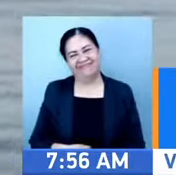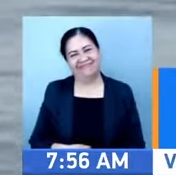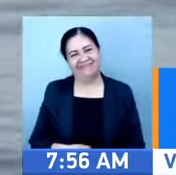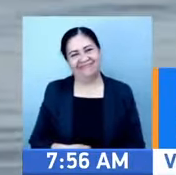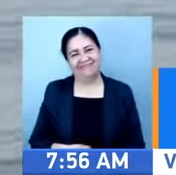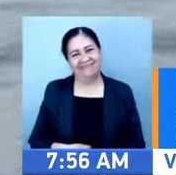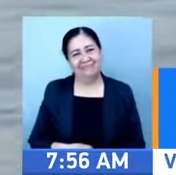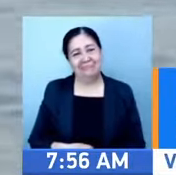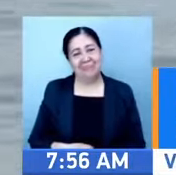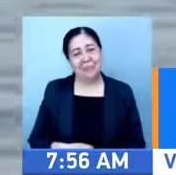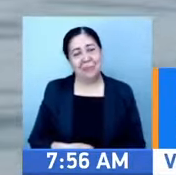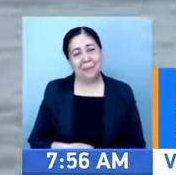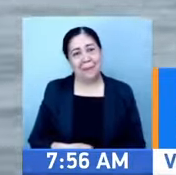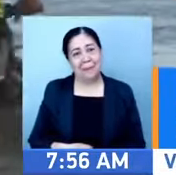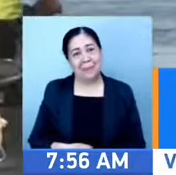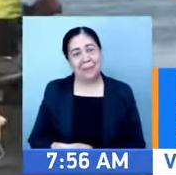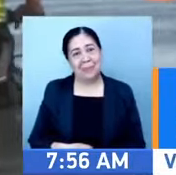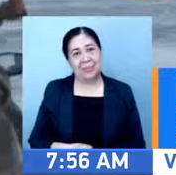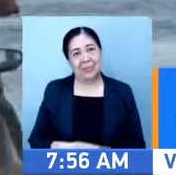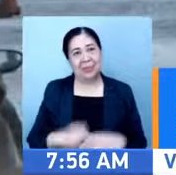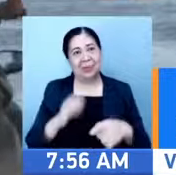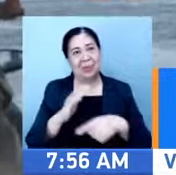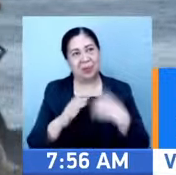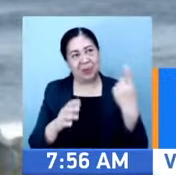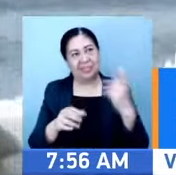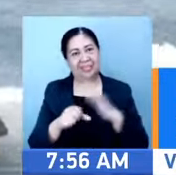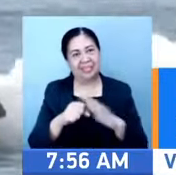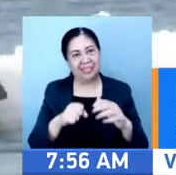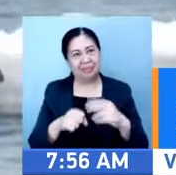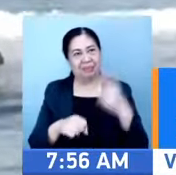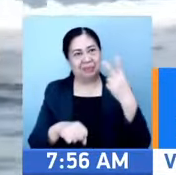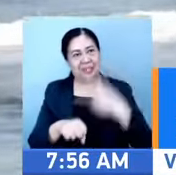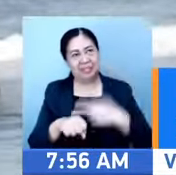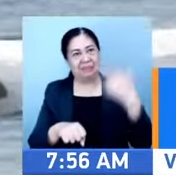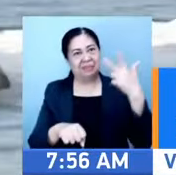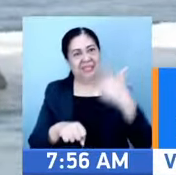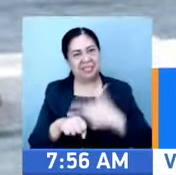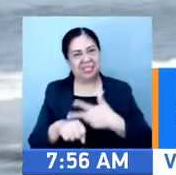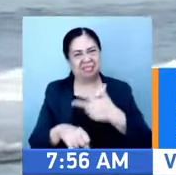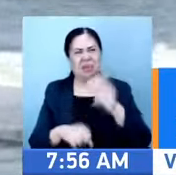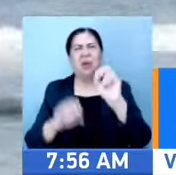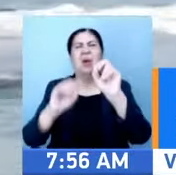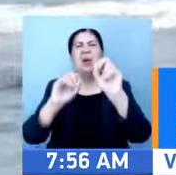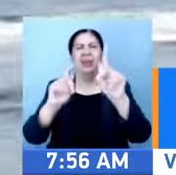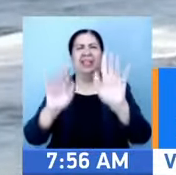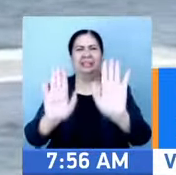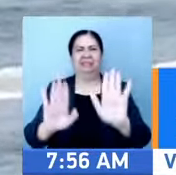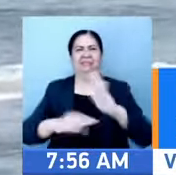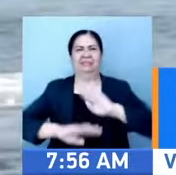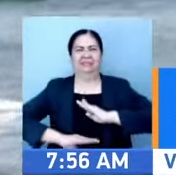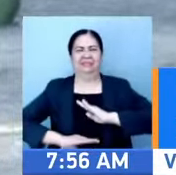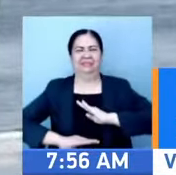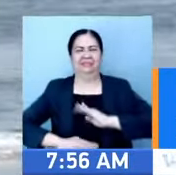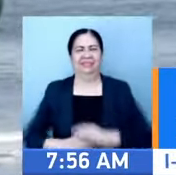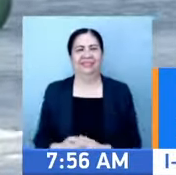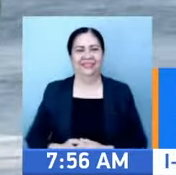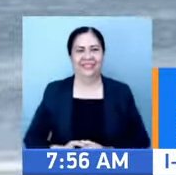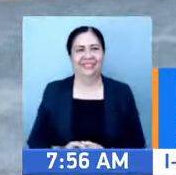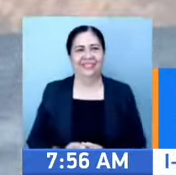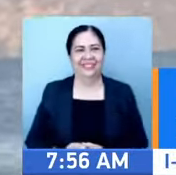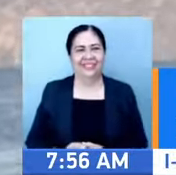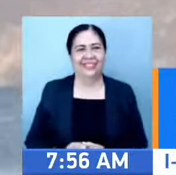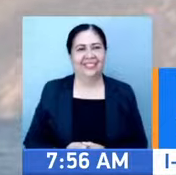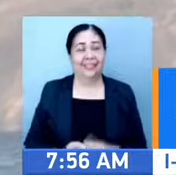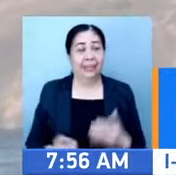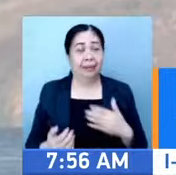Once enough, twice is too much, third time, okay na. Ay mga kapuso, ang na-experience ko